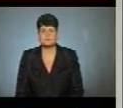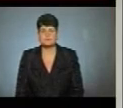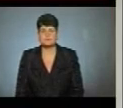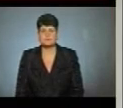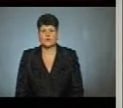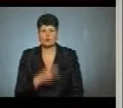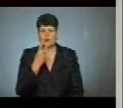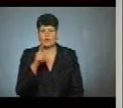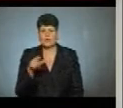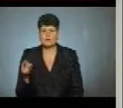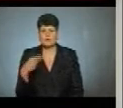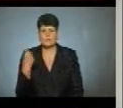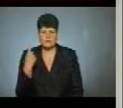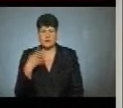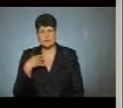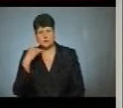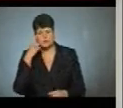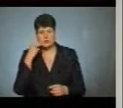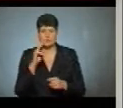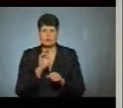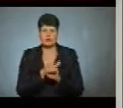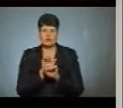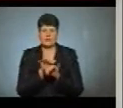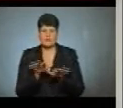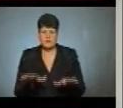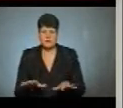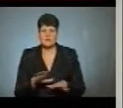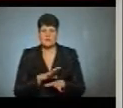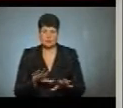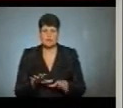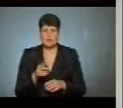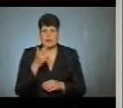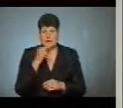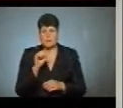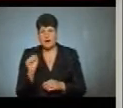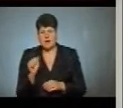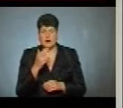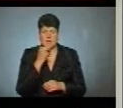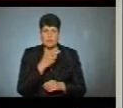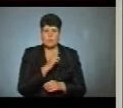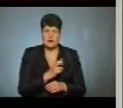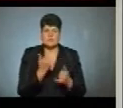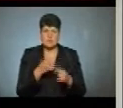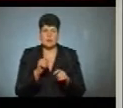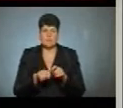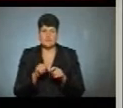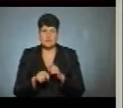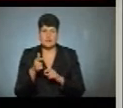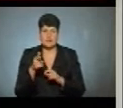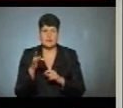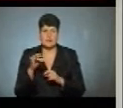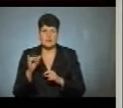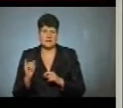У 2 людей на Тернопільщині, в яких підозрювали коронавірус, виключили грип типів А та Б. Зараз їхні матеріали перевіряють на гострі респіраторні